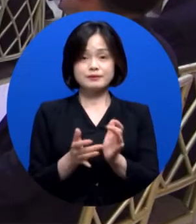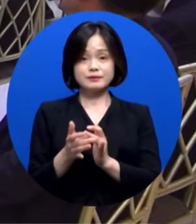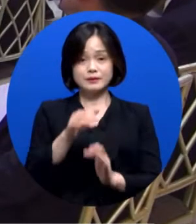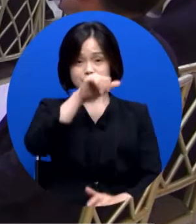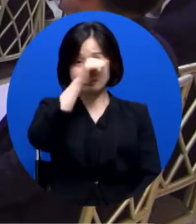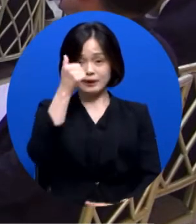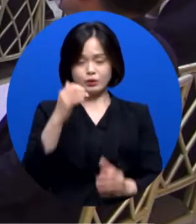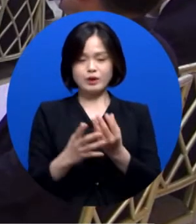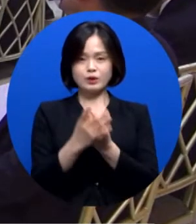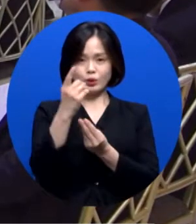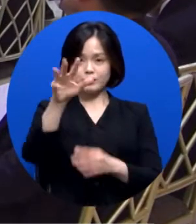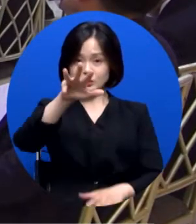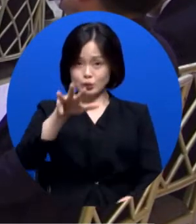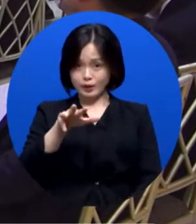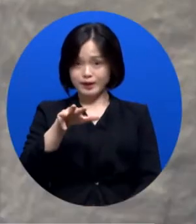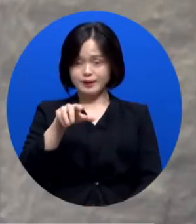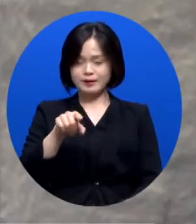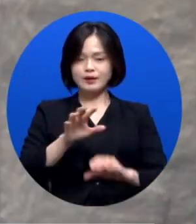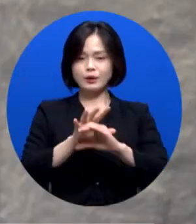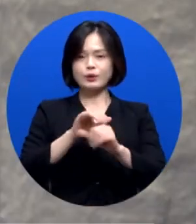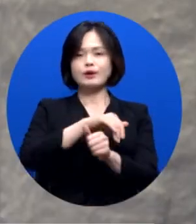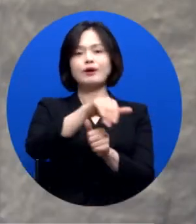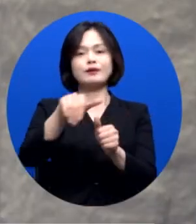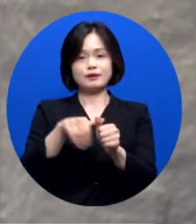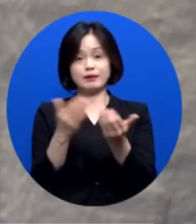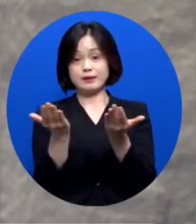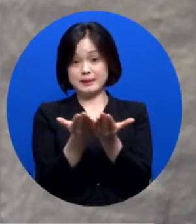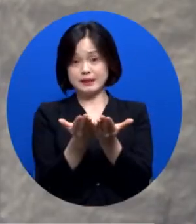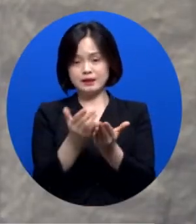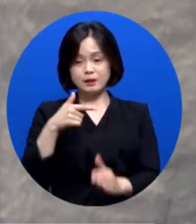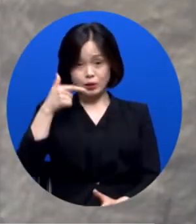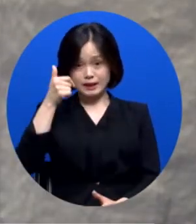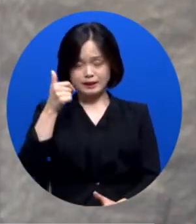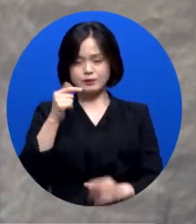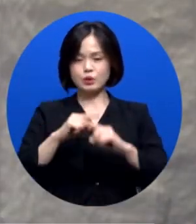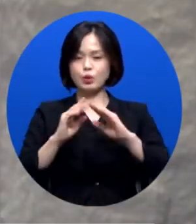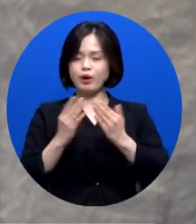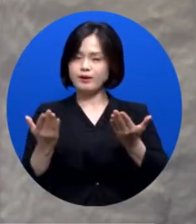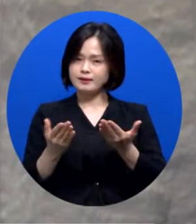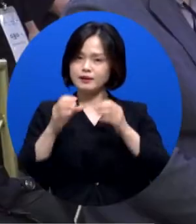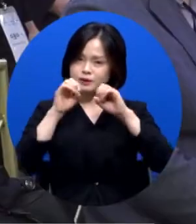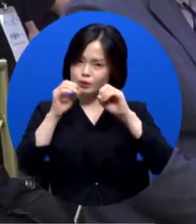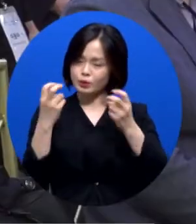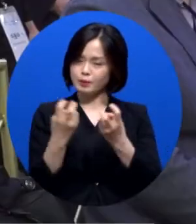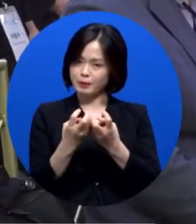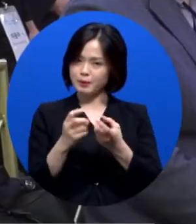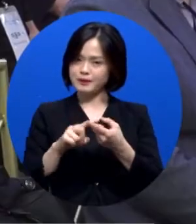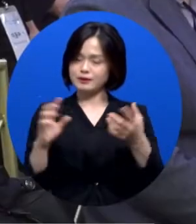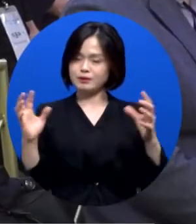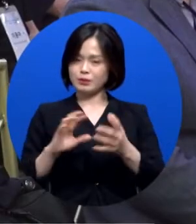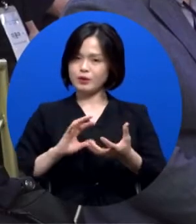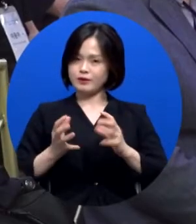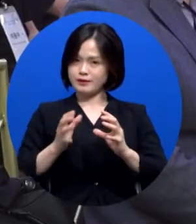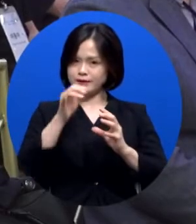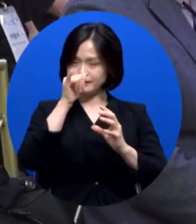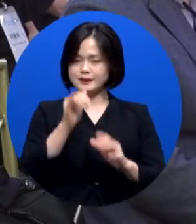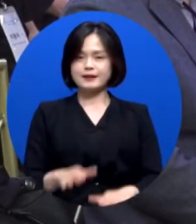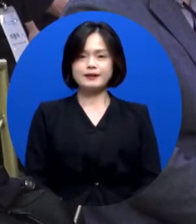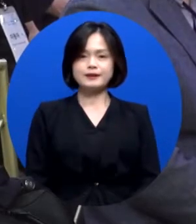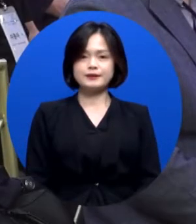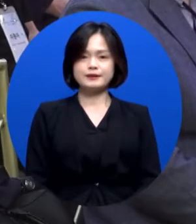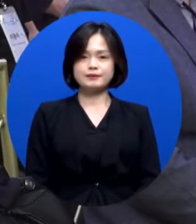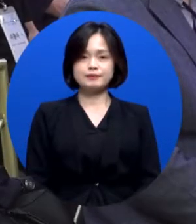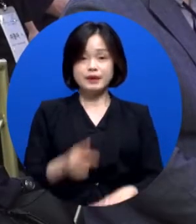대한예수교장로회 통합총회가 코로나19 시대를 대비하는 목회 전략을 모색했습니다. 이날 공청회에는